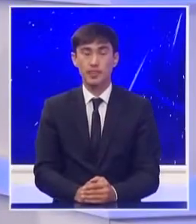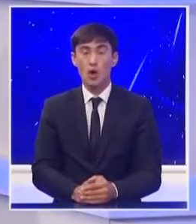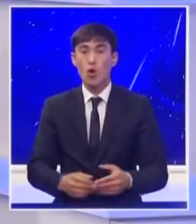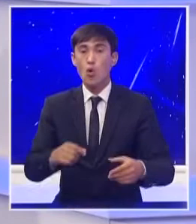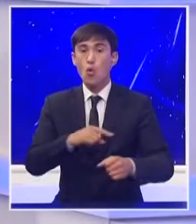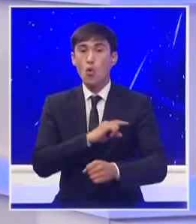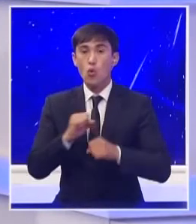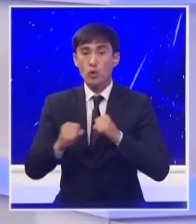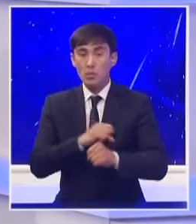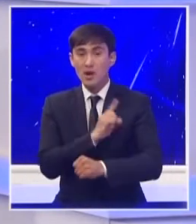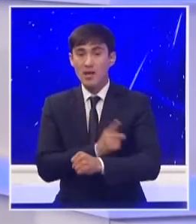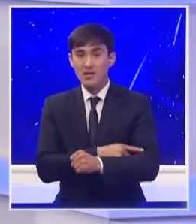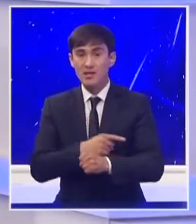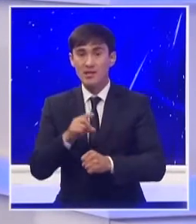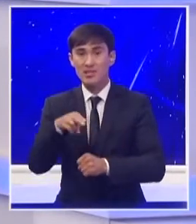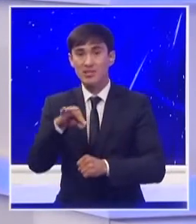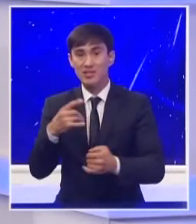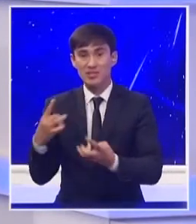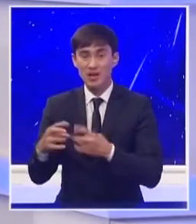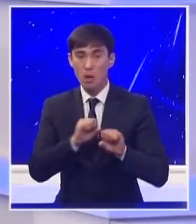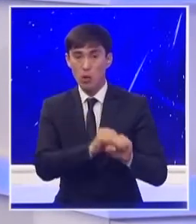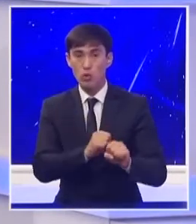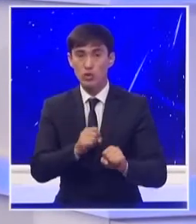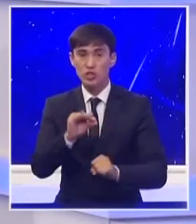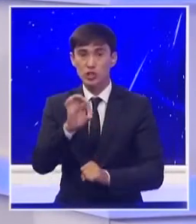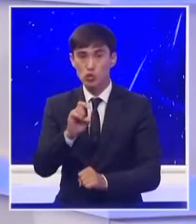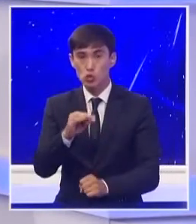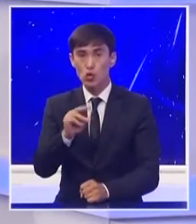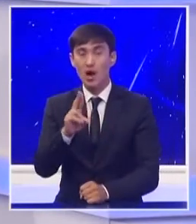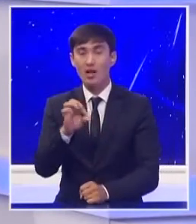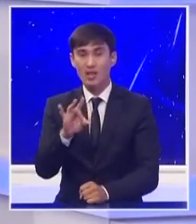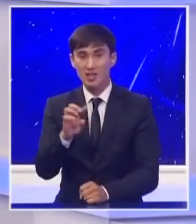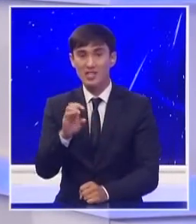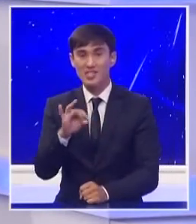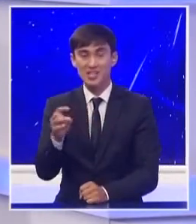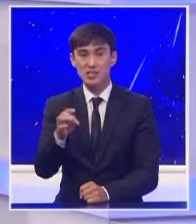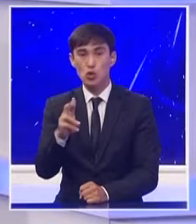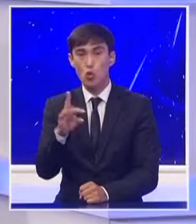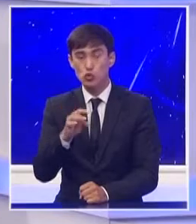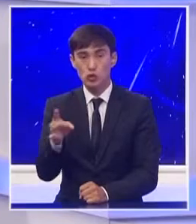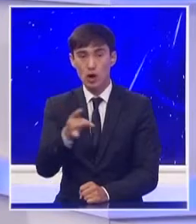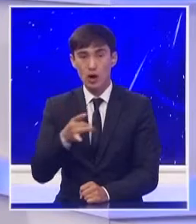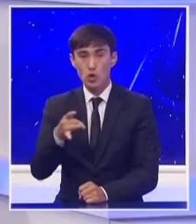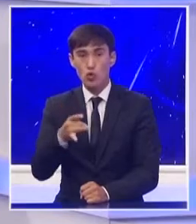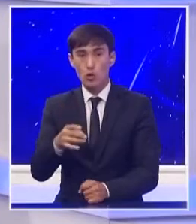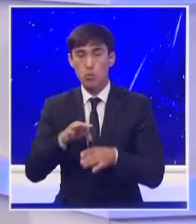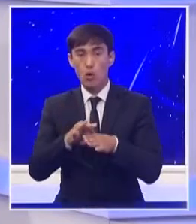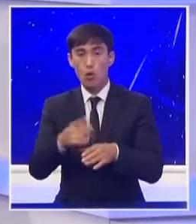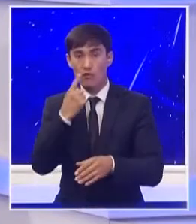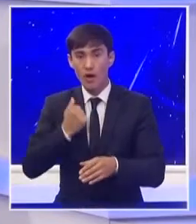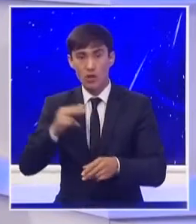Укрепление теробороны. Жители края ЖТСУ из Каратальского, Искельдинского и Куксусского районов проходят краткосрочные военные курсы